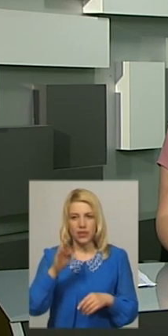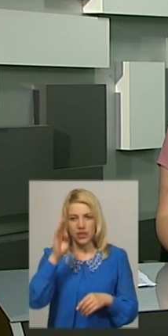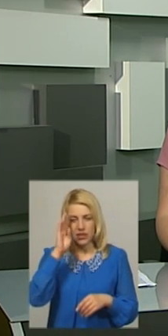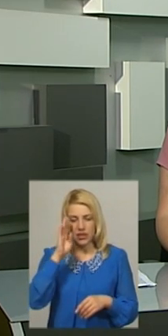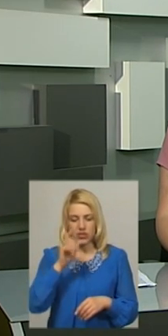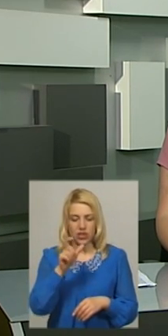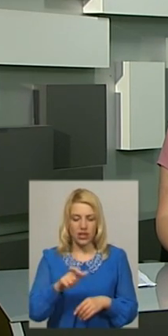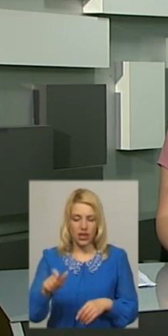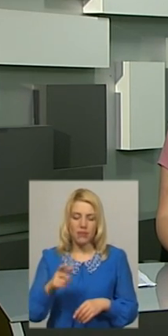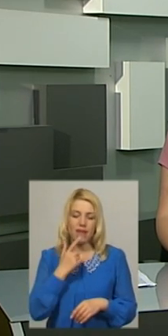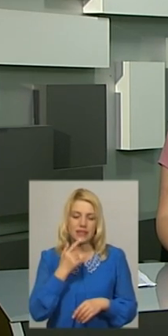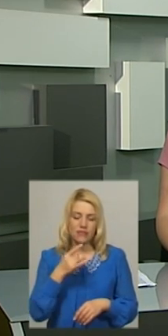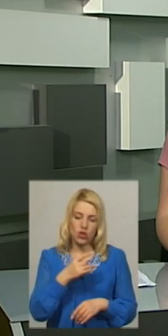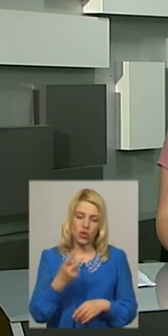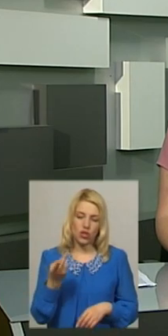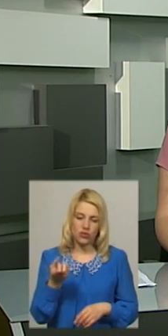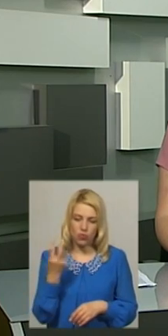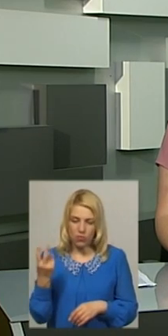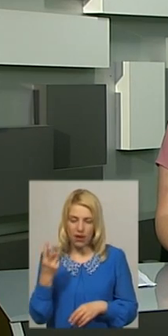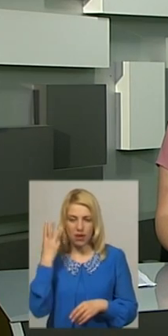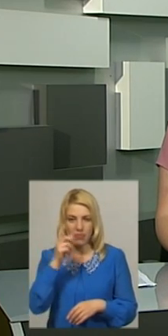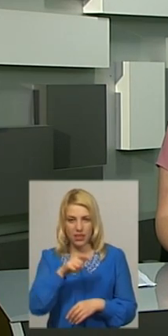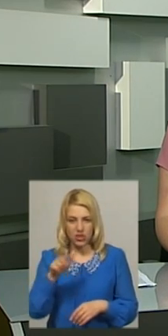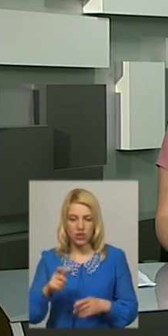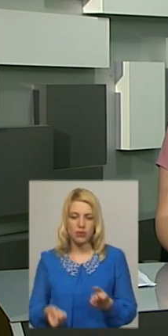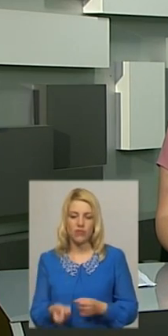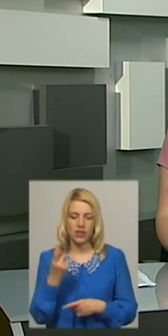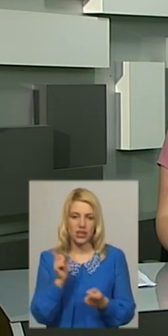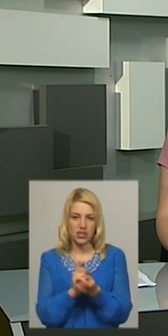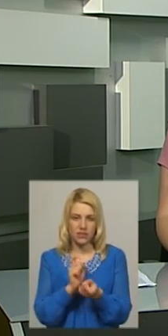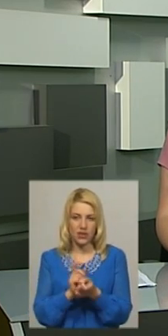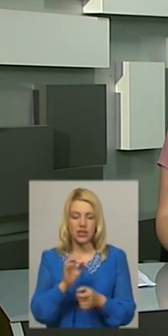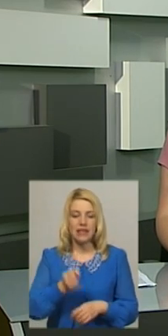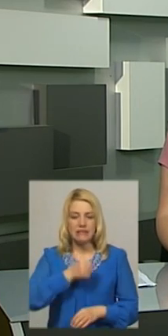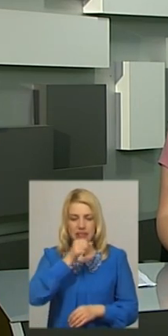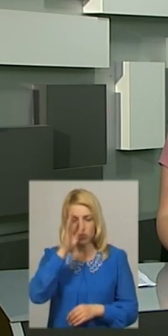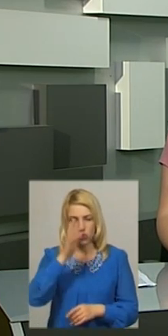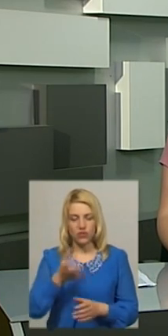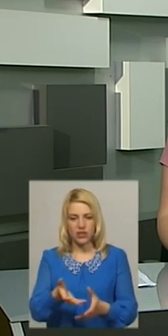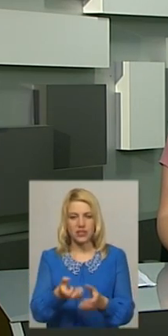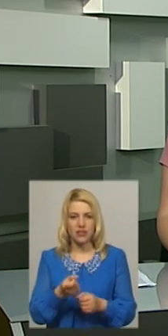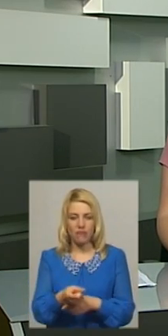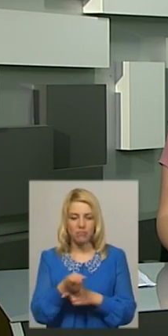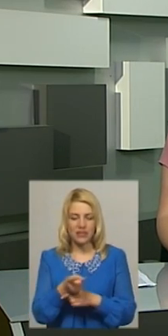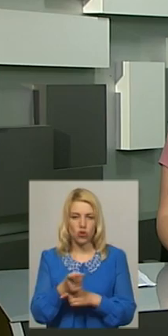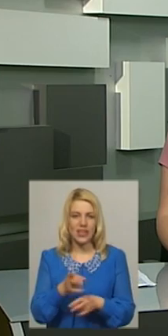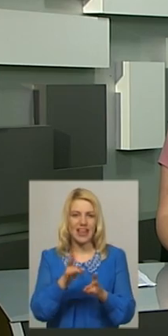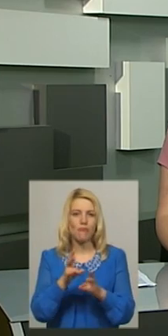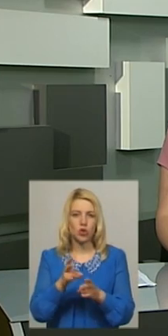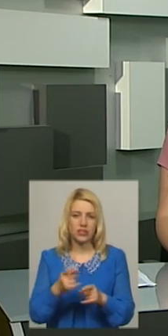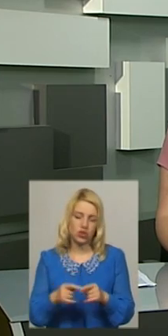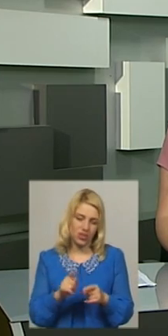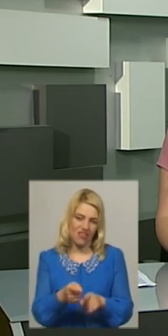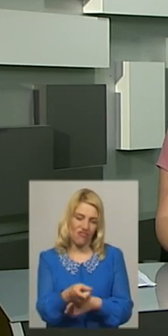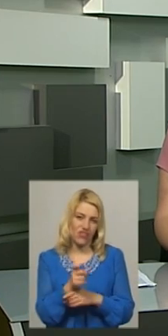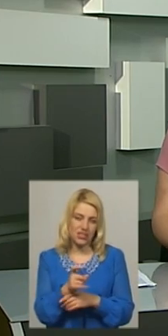двома 19-річними хмельничанами виникла сварка, після чого старший чоловік дістав травматичний пістолет та кілька разів вистрілив в опонентів.